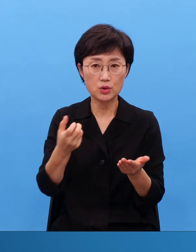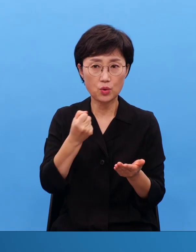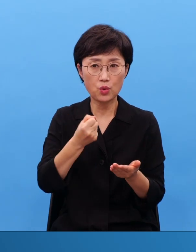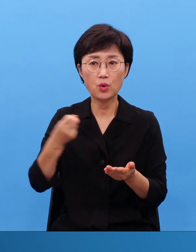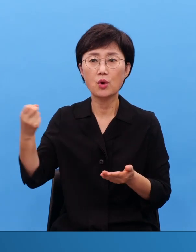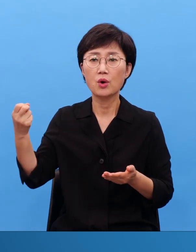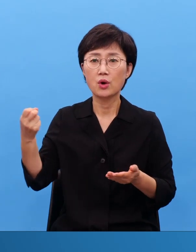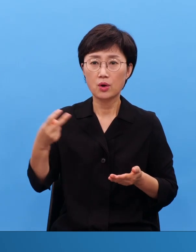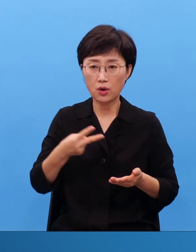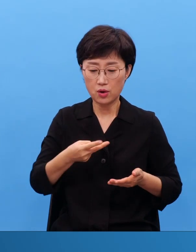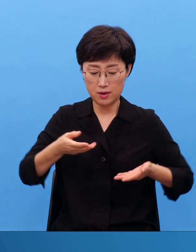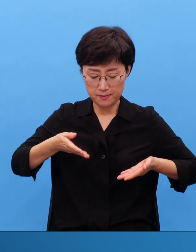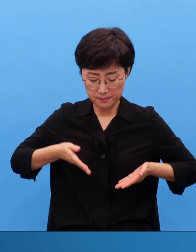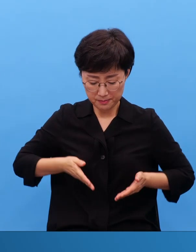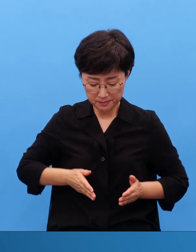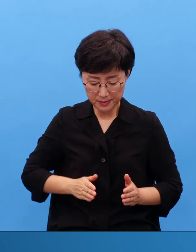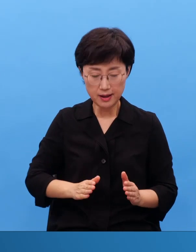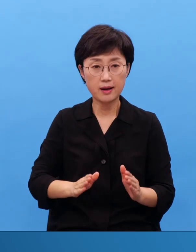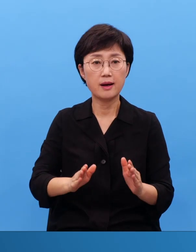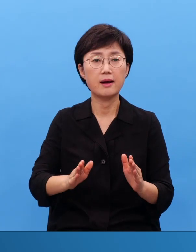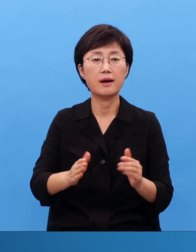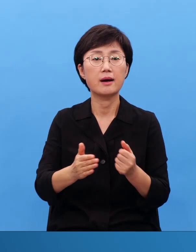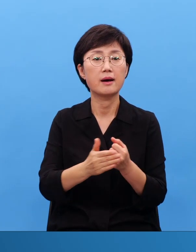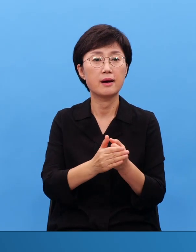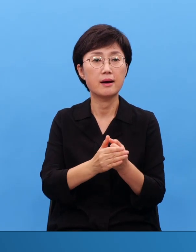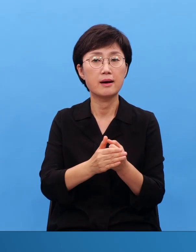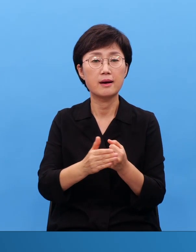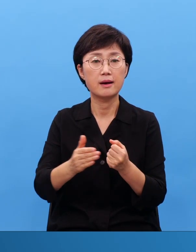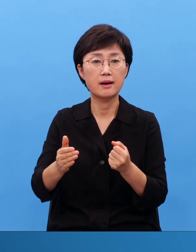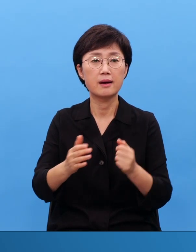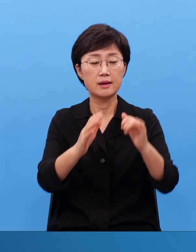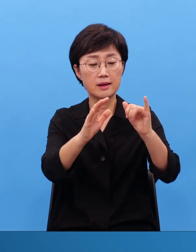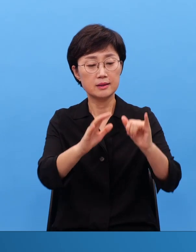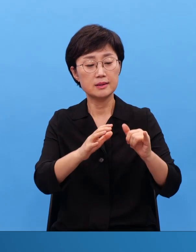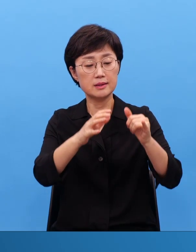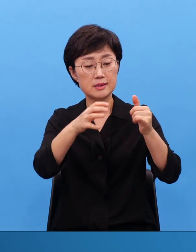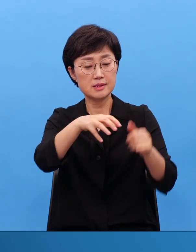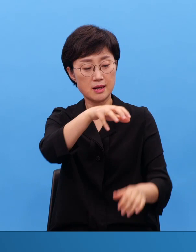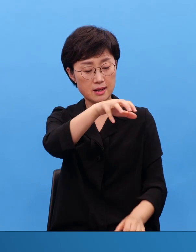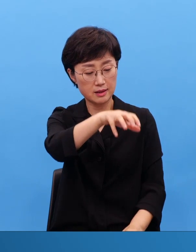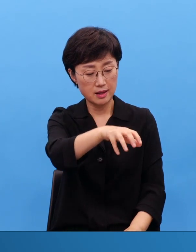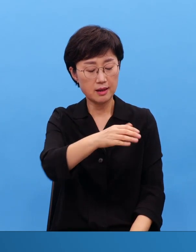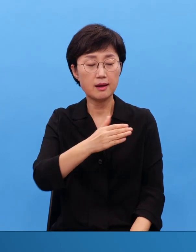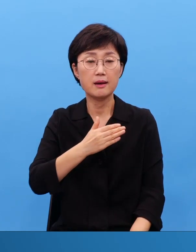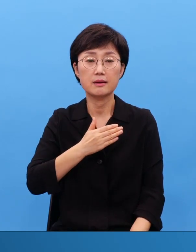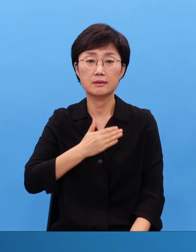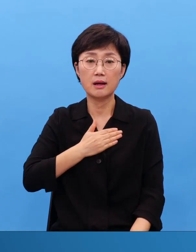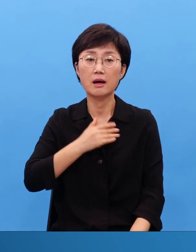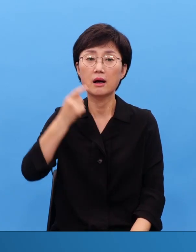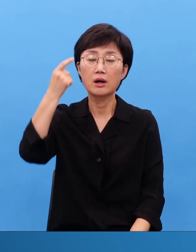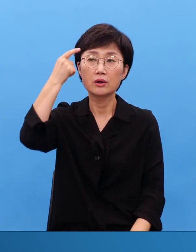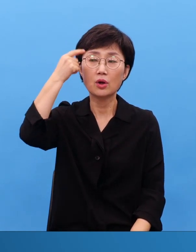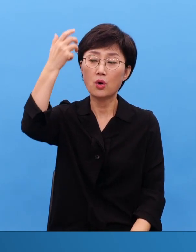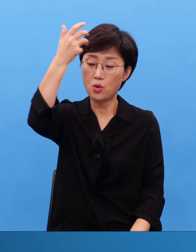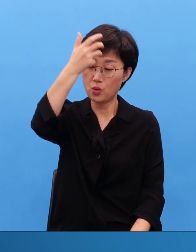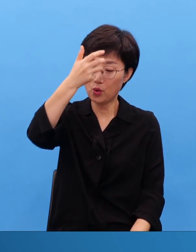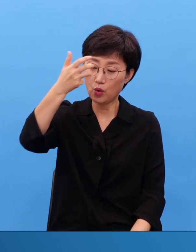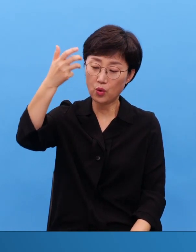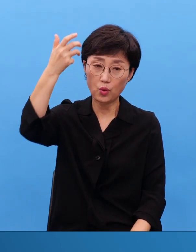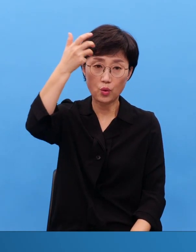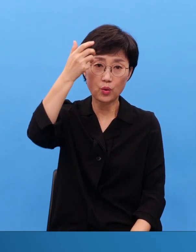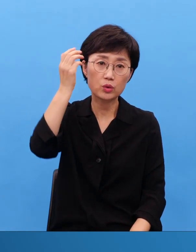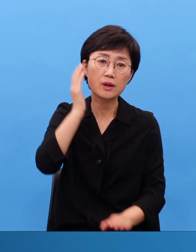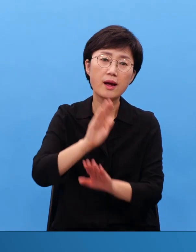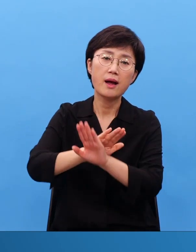피로써 거듭나니 이 세상에서 내 영혼이